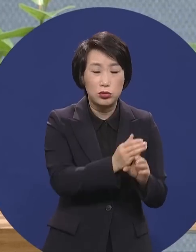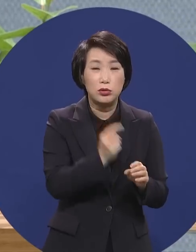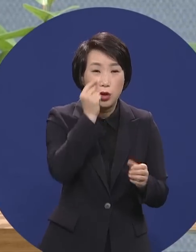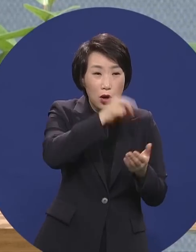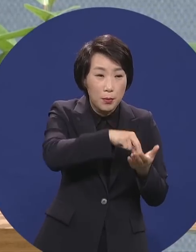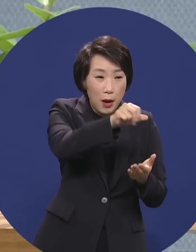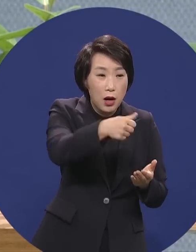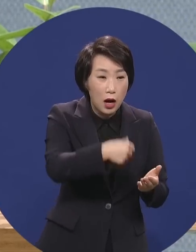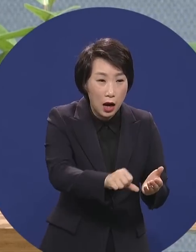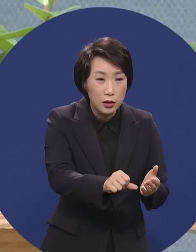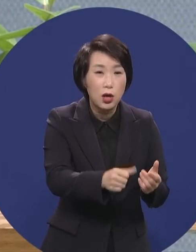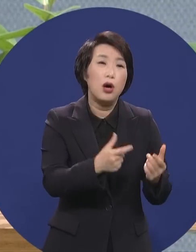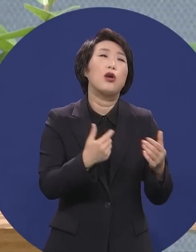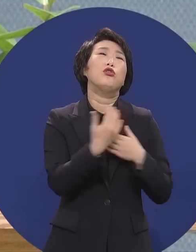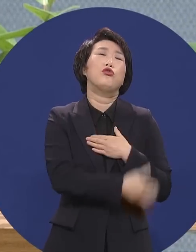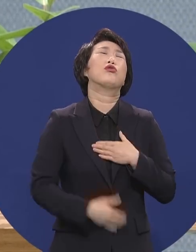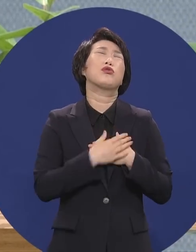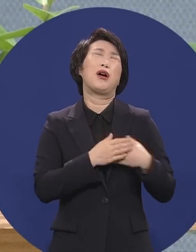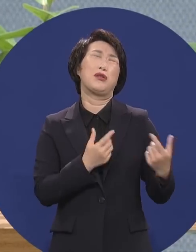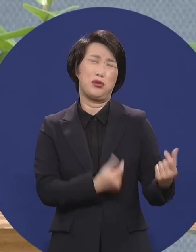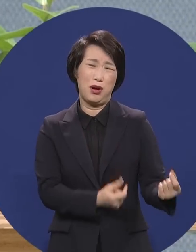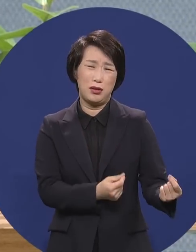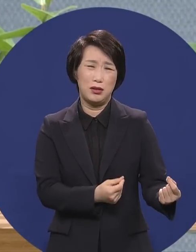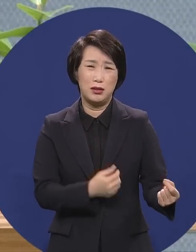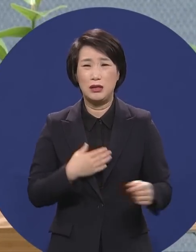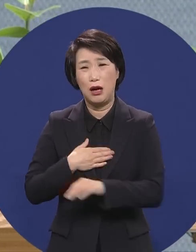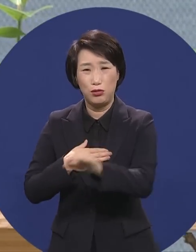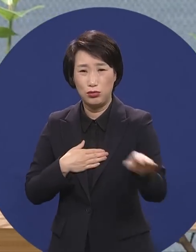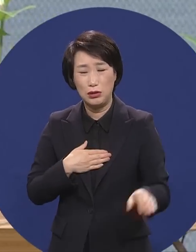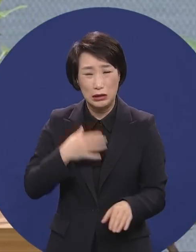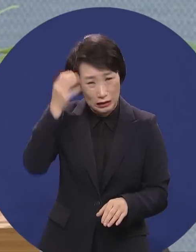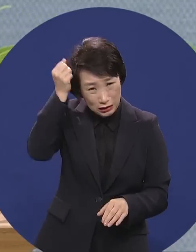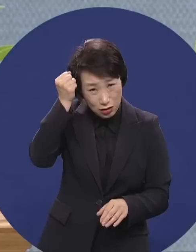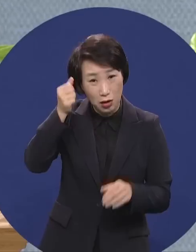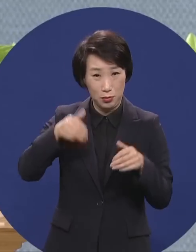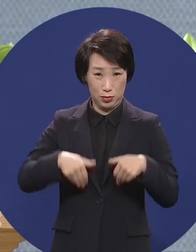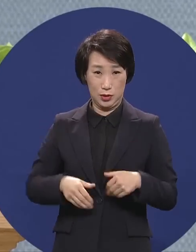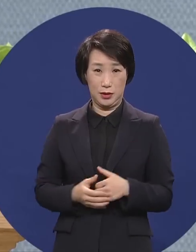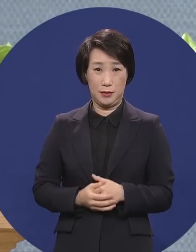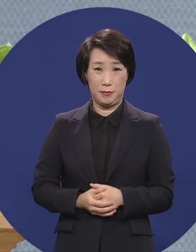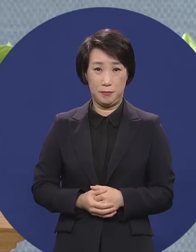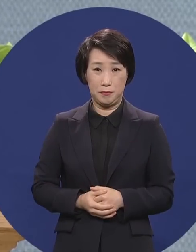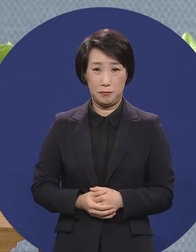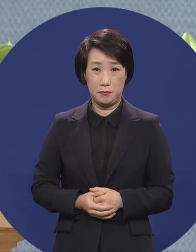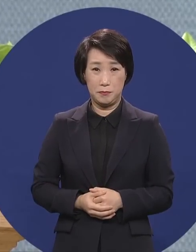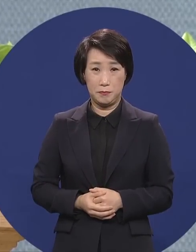탕자의 몸뚱아리와 조금도 다를 바가 없음을 우리는 잘 이해하셔야 합니다.